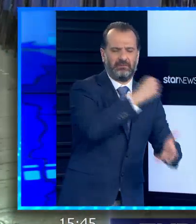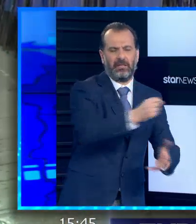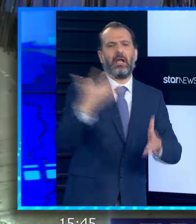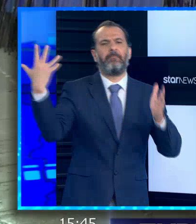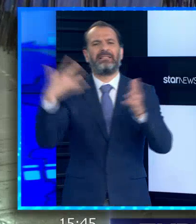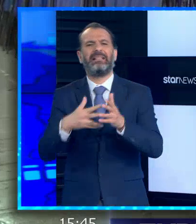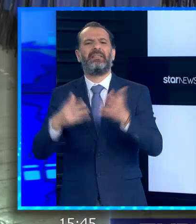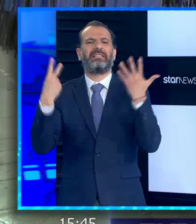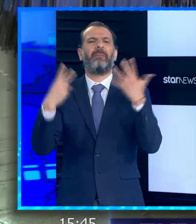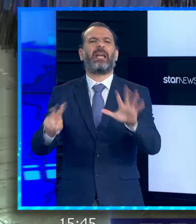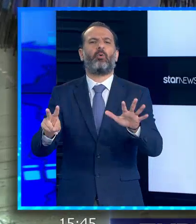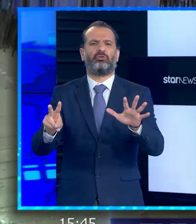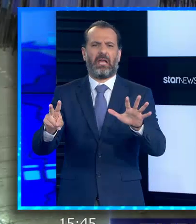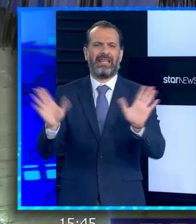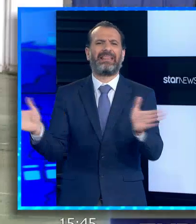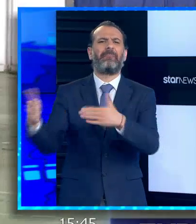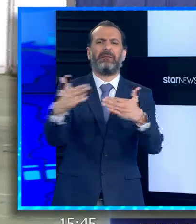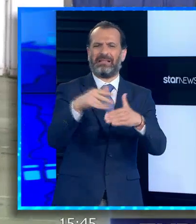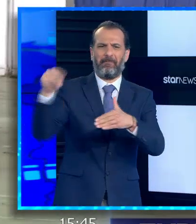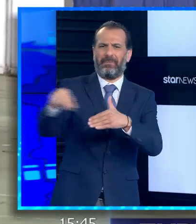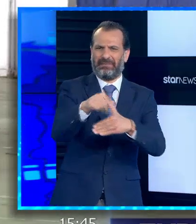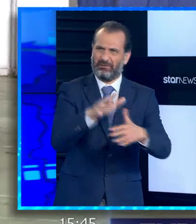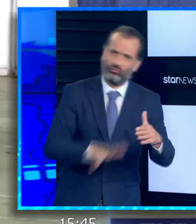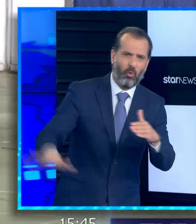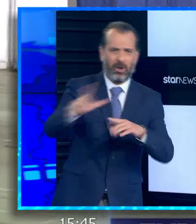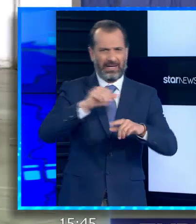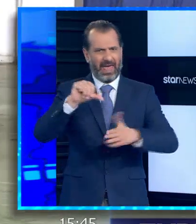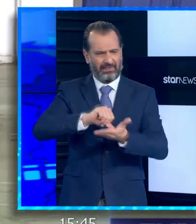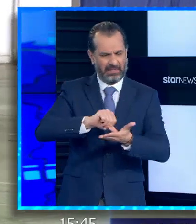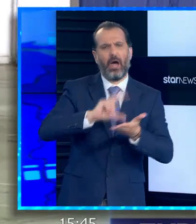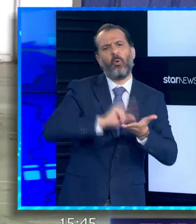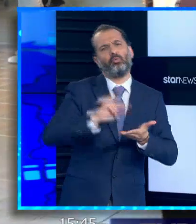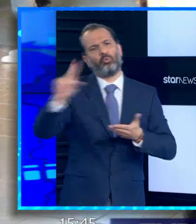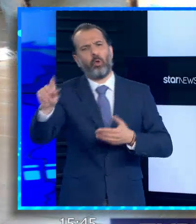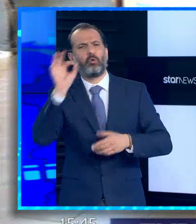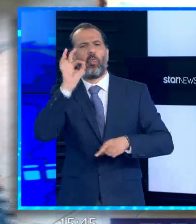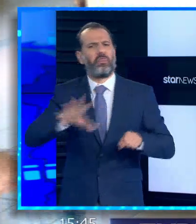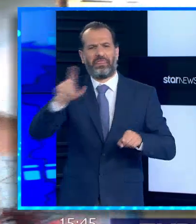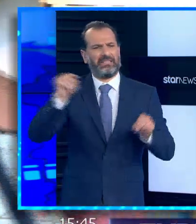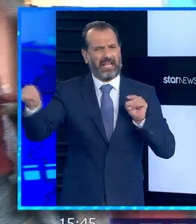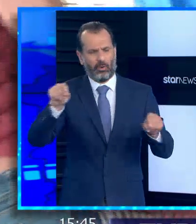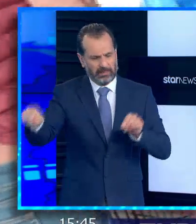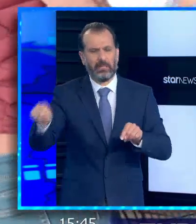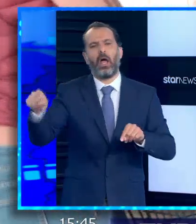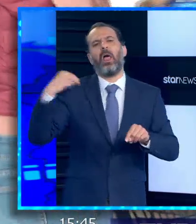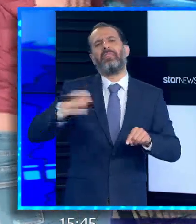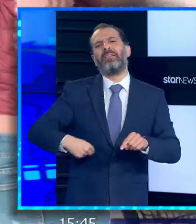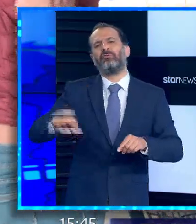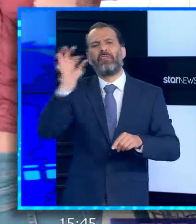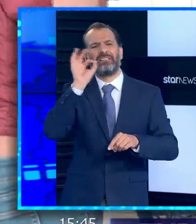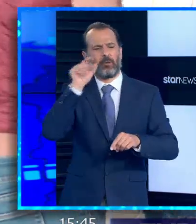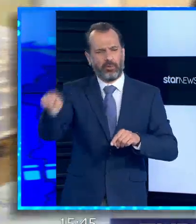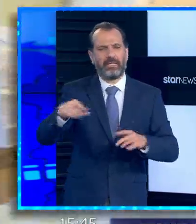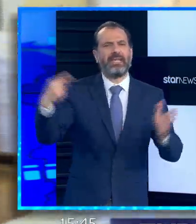εκλογικά τμήματα σε όλη την Αττική. Ενώ η ίδια εικόνα επικρατεί και στη Θεσσαλονίκη, όπου έχουμε το Δήμο να προσπαθεί να